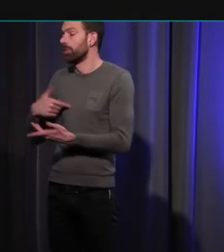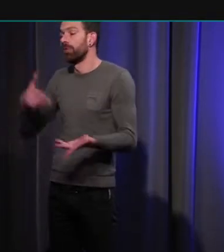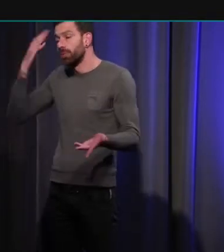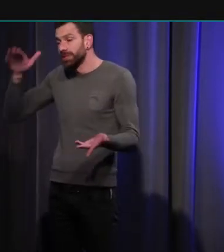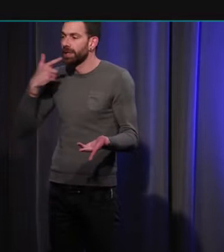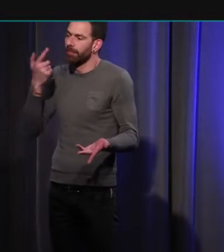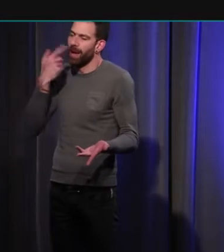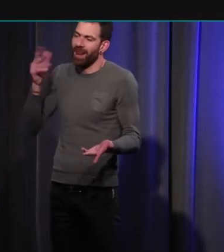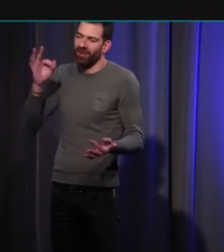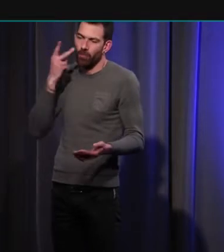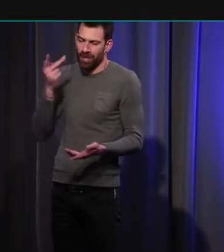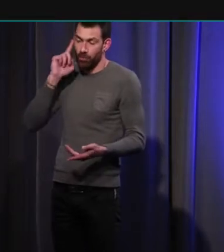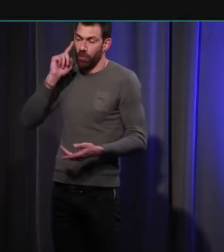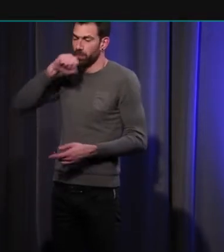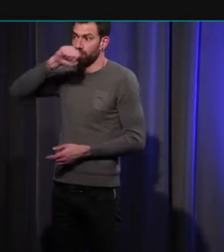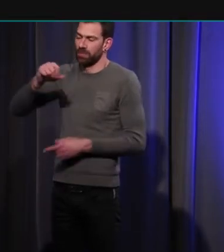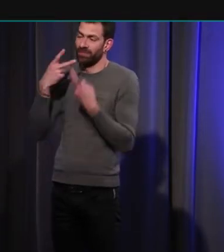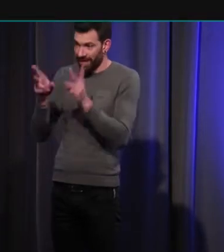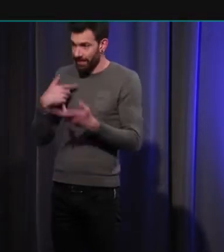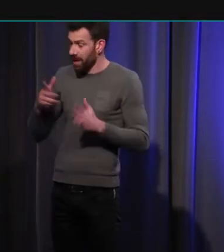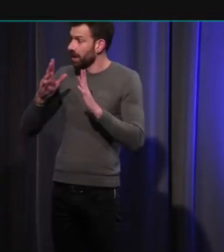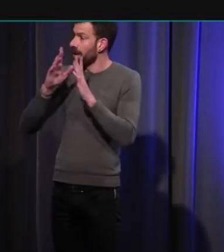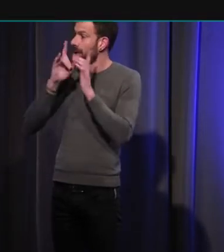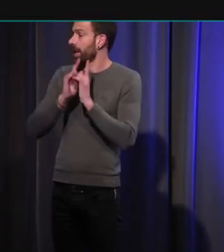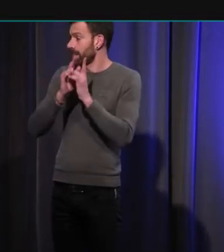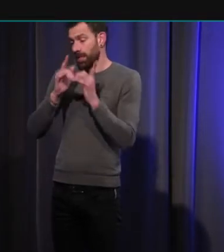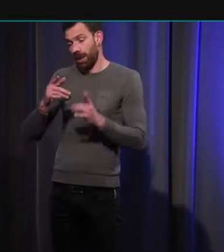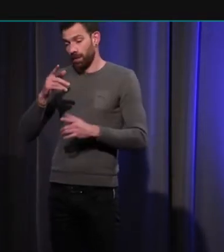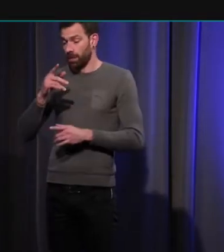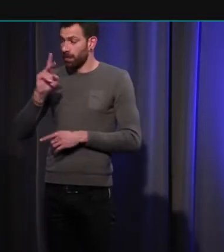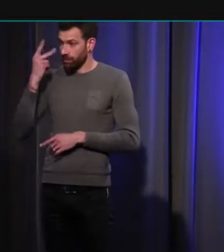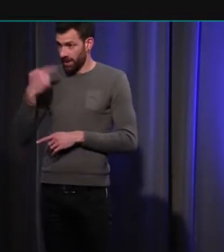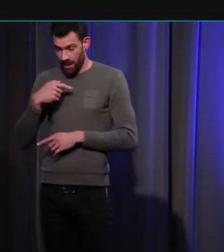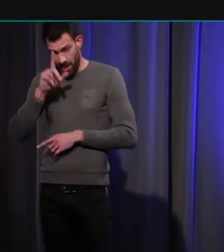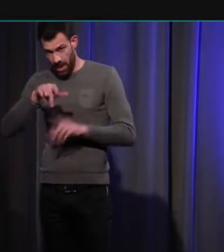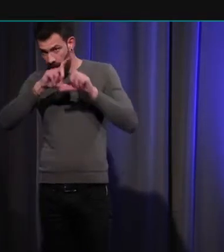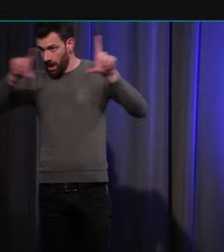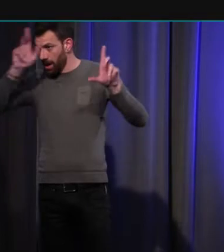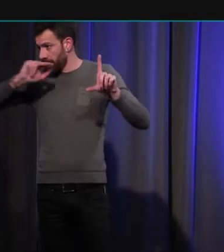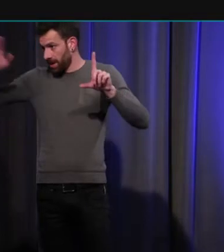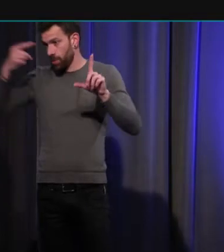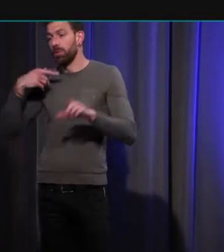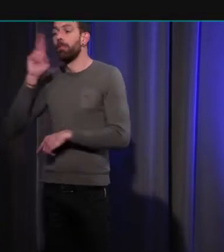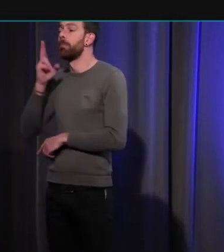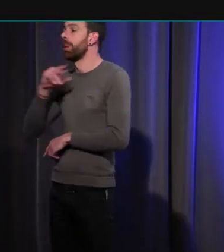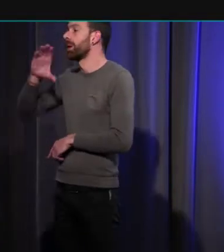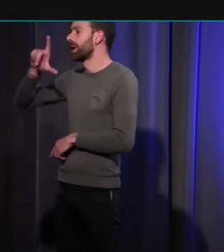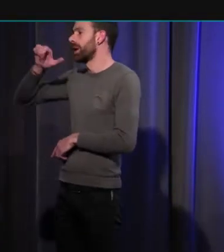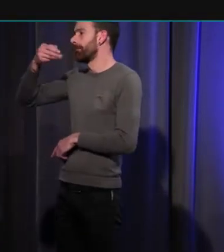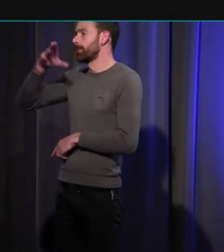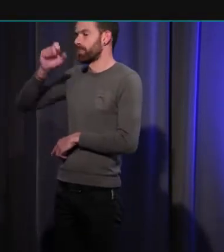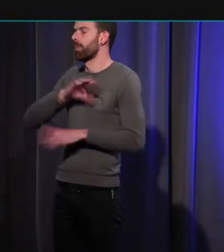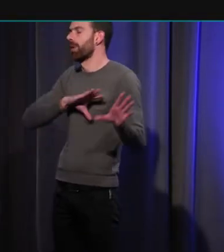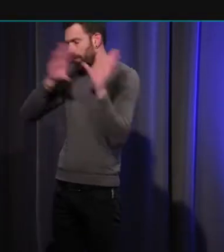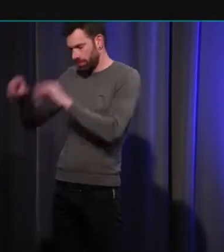de poitiers parce que j'aime beaucoup cette ville dans la cathédrale de poitiers des des fresques de du moment où le pape clément de pendant deux ans avant d'aller avignon